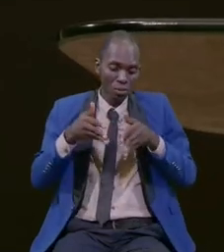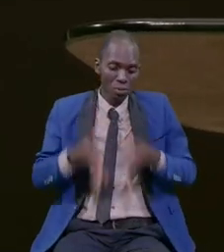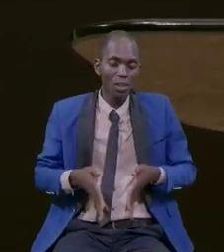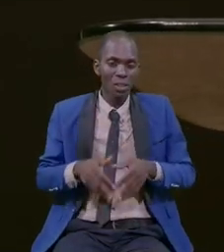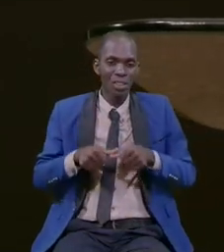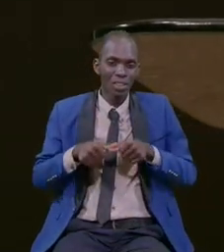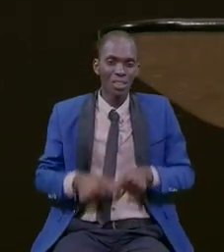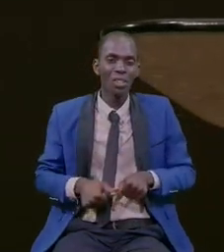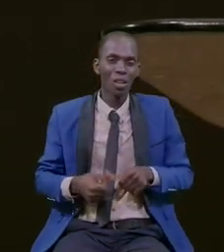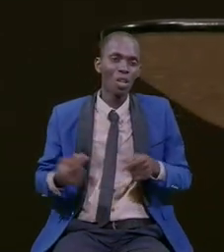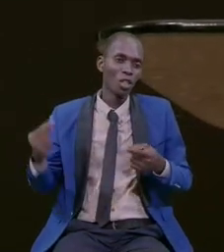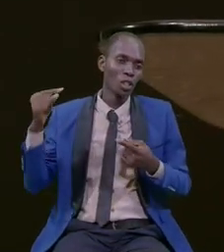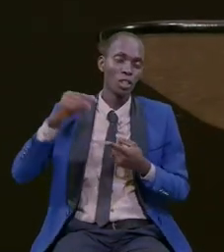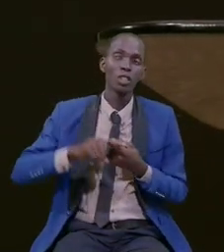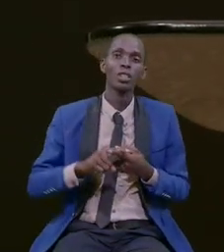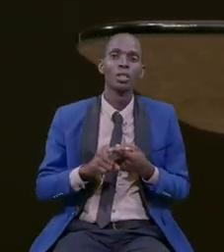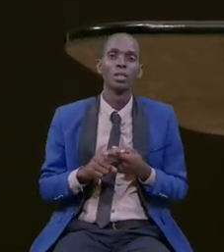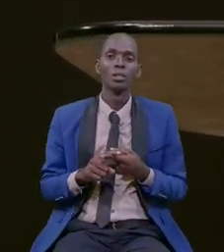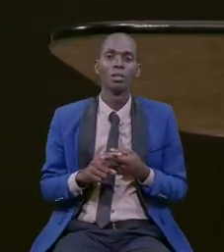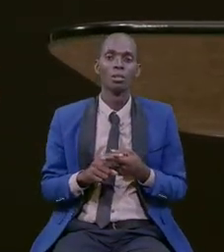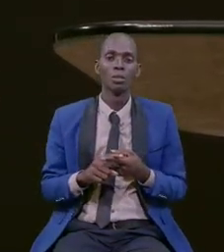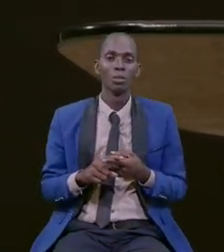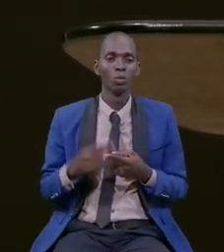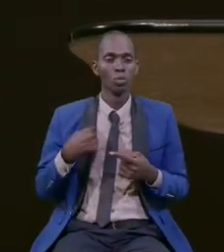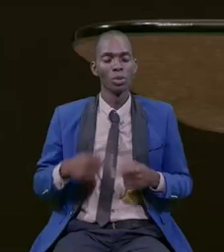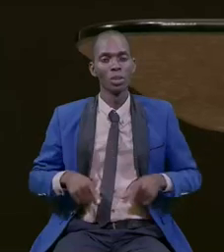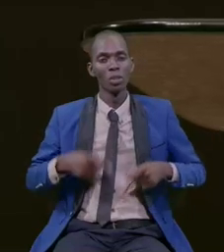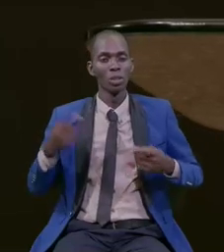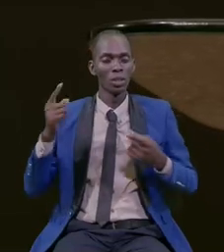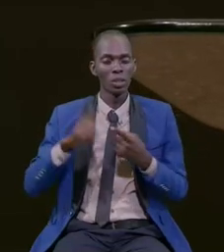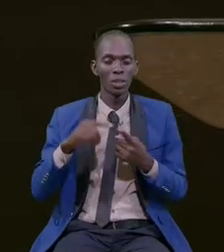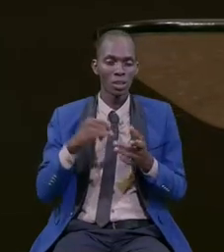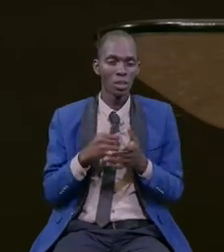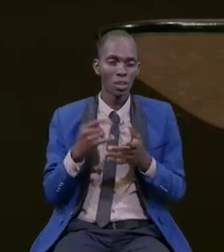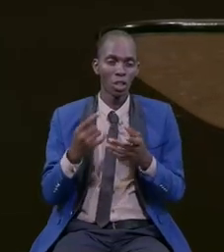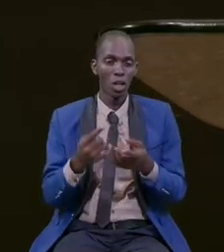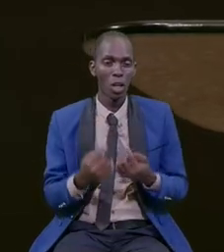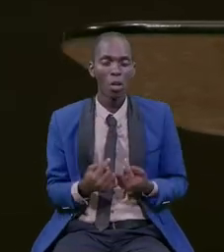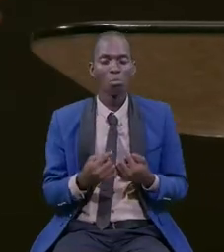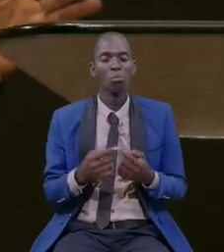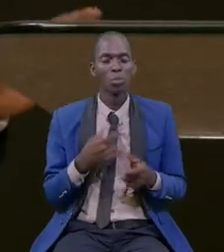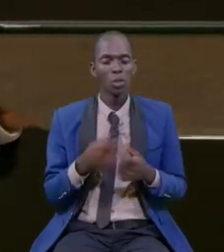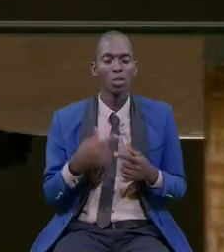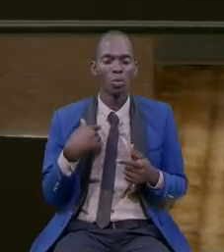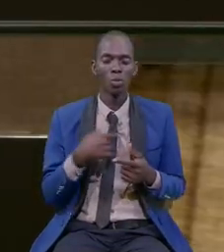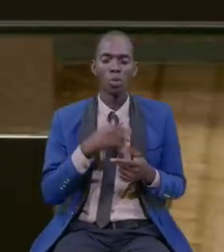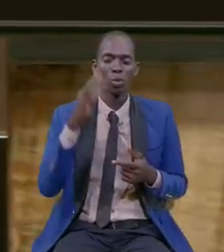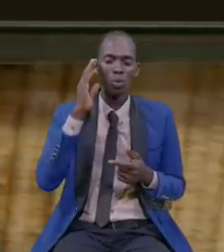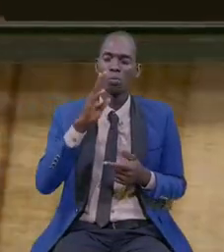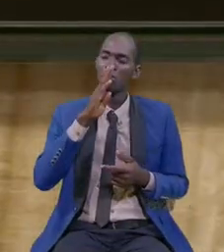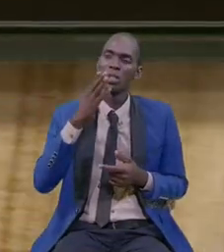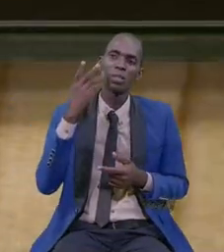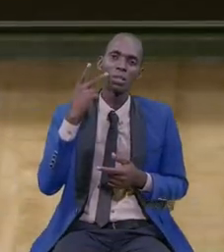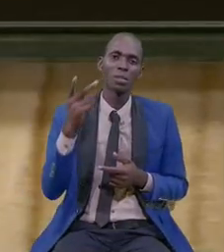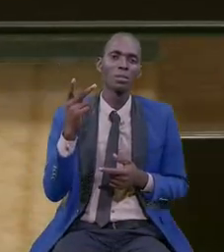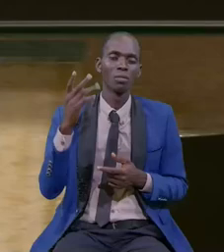ce que le seur revienne alors nous serons là si cette fois n'était pas et votre nom n'est pas resté dans le de vie vous continuez dans le péché vous